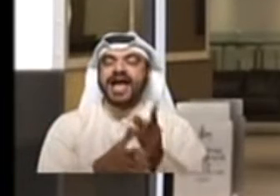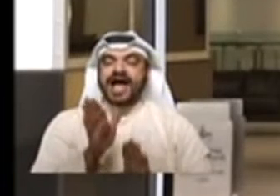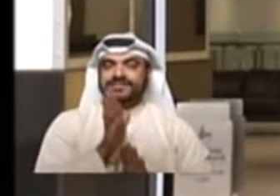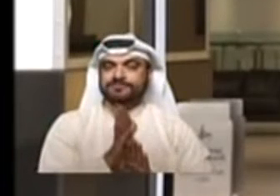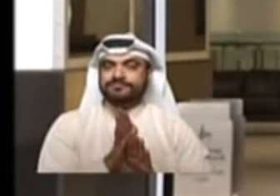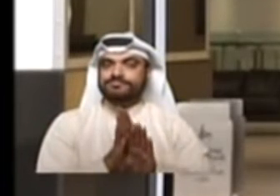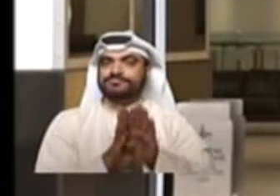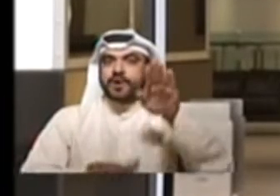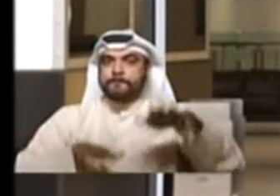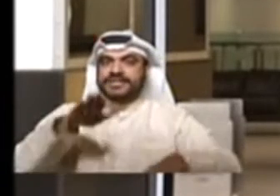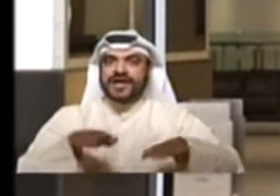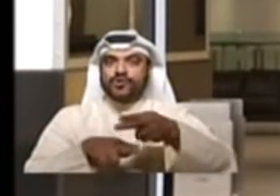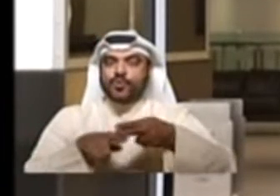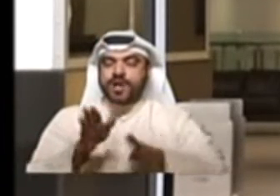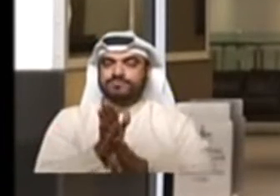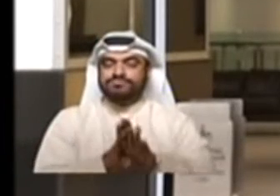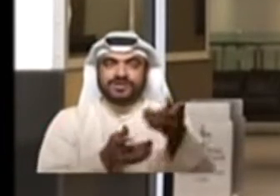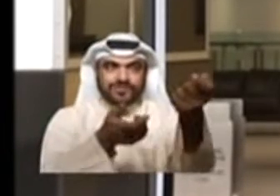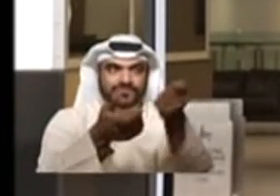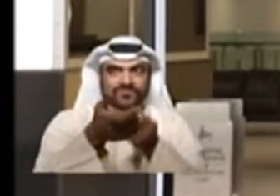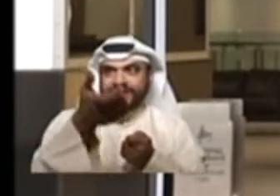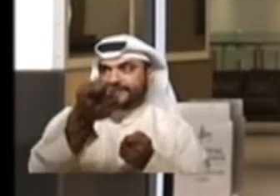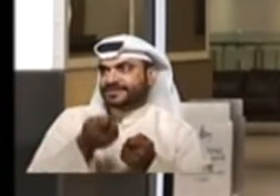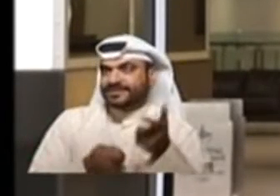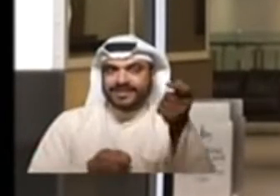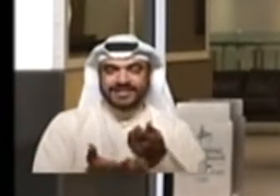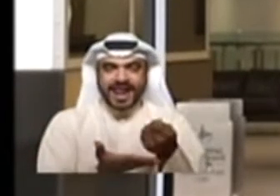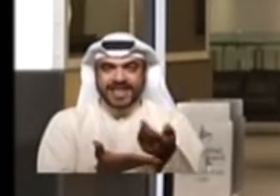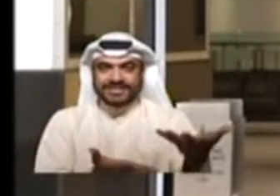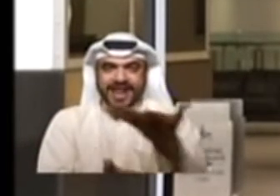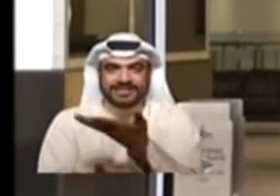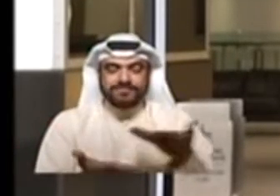الواعدة بدولة الكويت وجذب مزيد من الاستثمارات الأجنبية